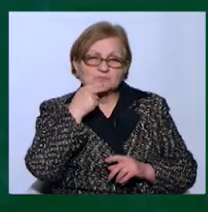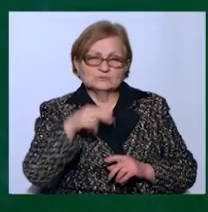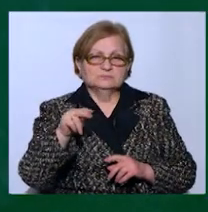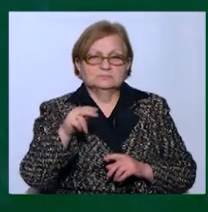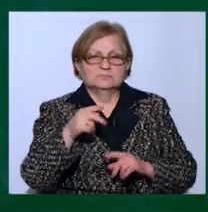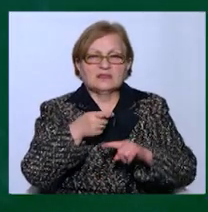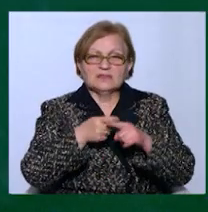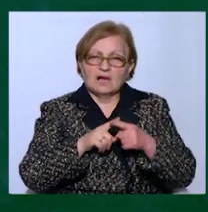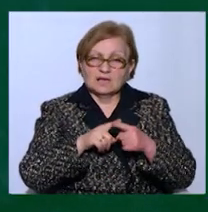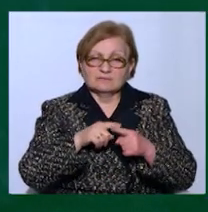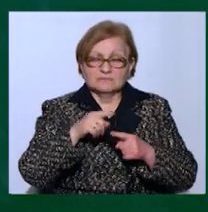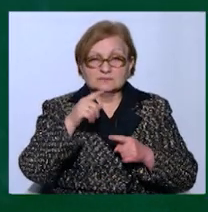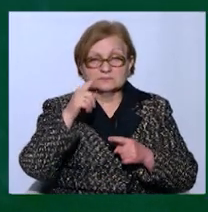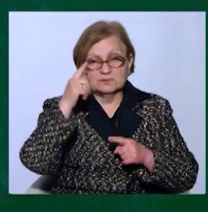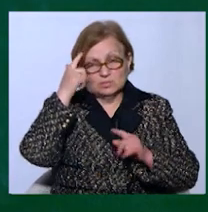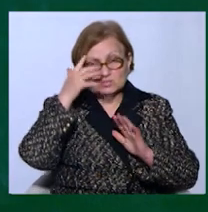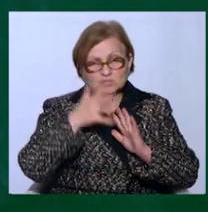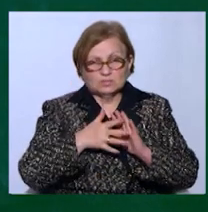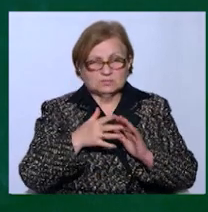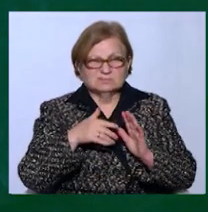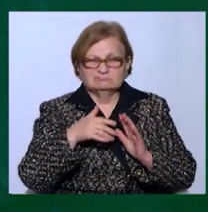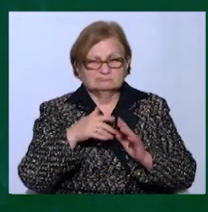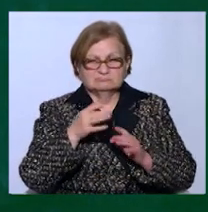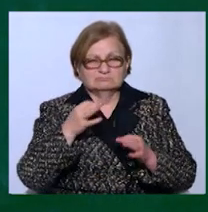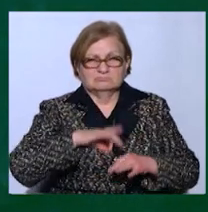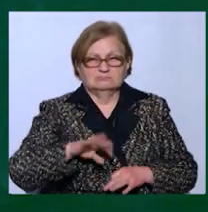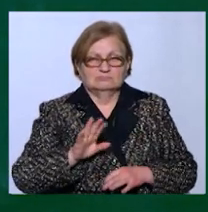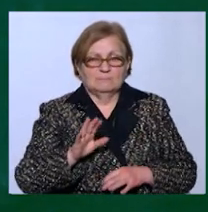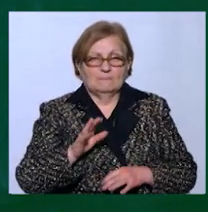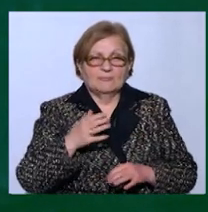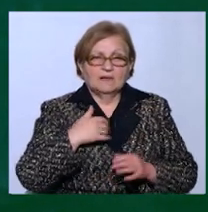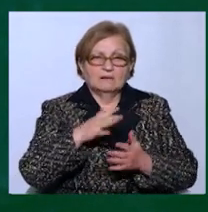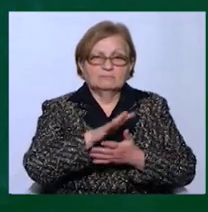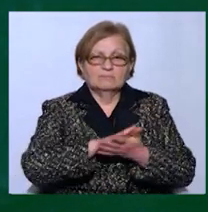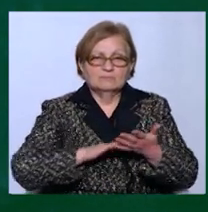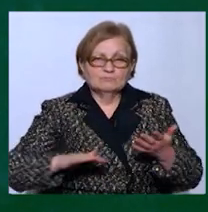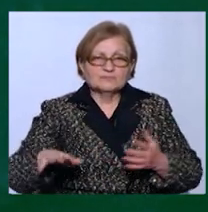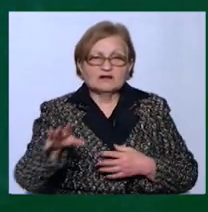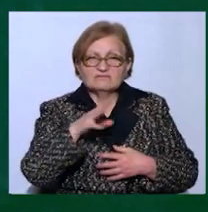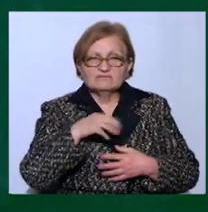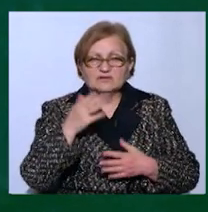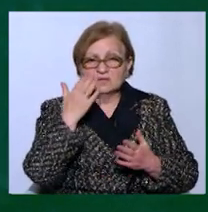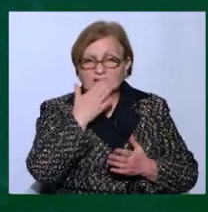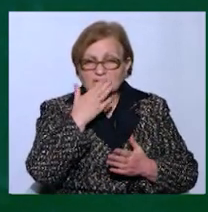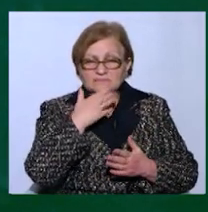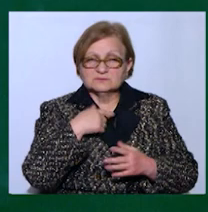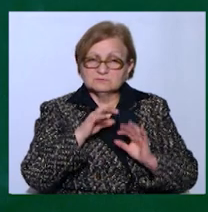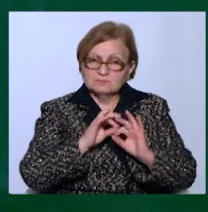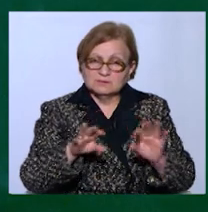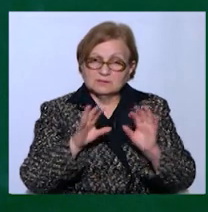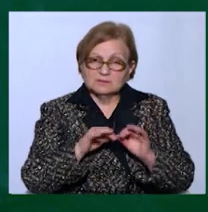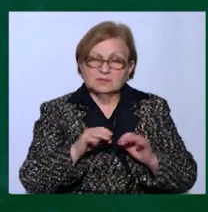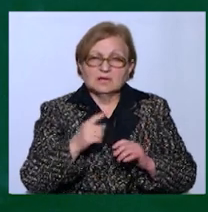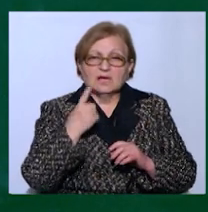ნახევრად ცოდნას, არ ცოდნა ჯობია. მე ასეც გავაგზავნებ ჩემს გაკვეთილს და ყველა გაკვეთილზე ამას გეუბნებით, რომ არც